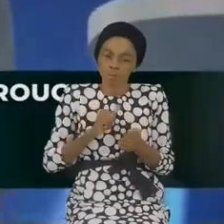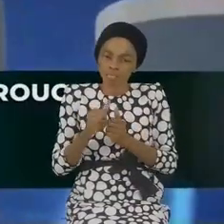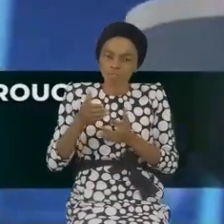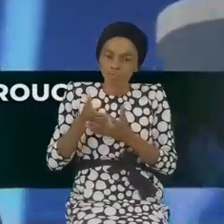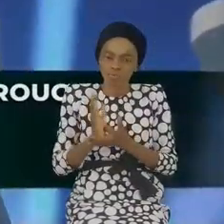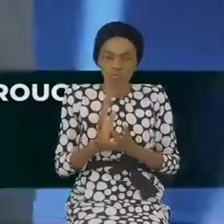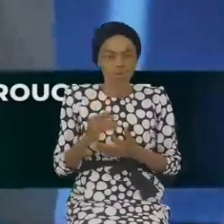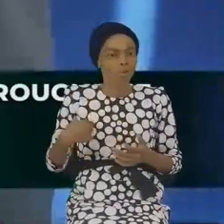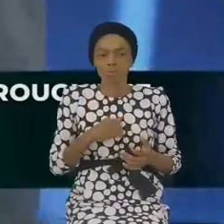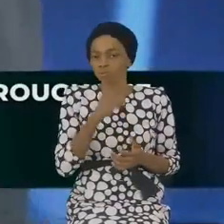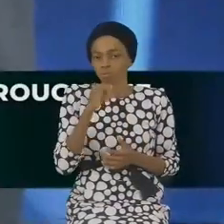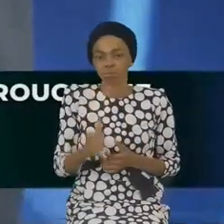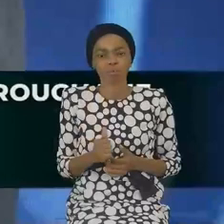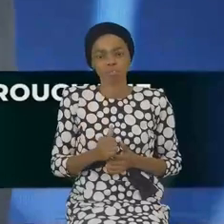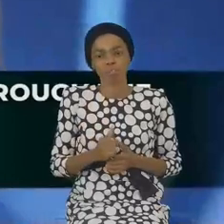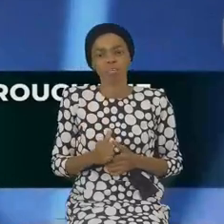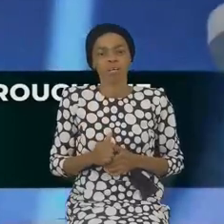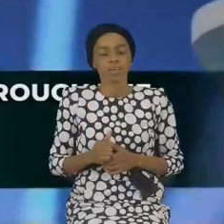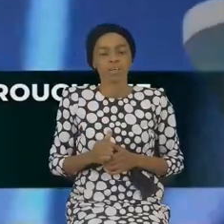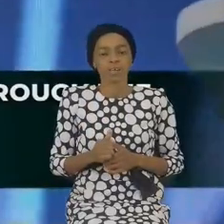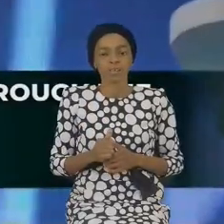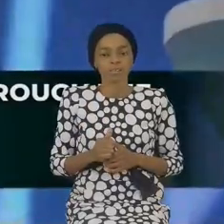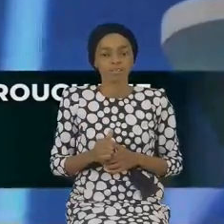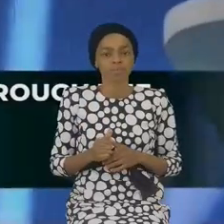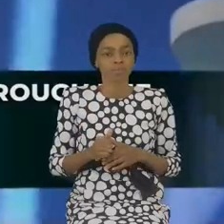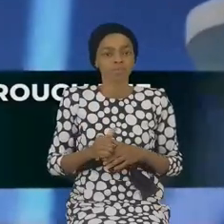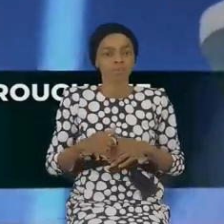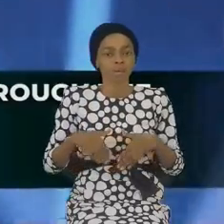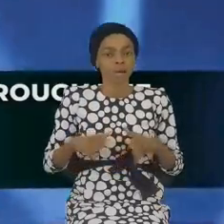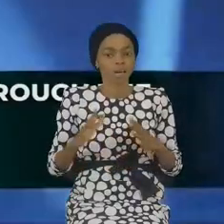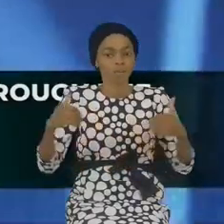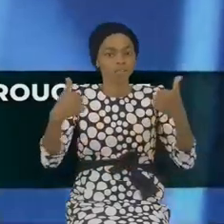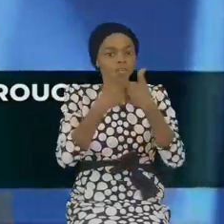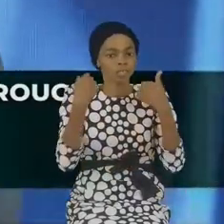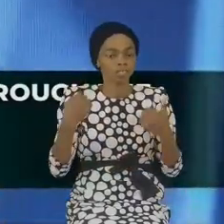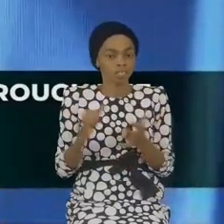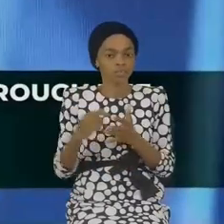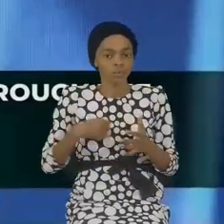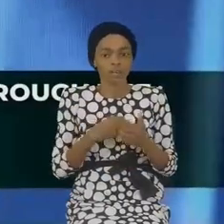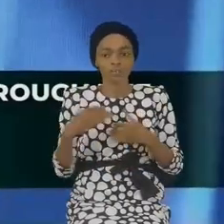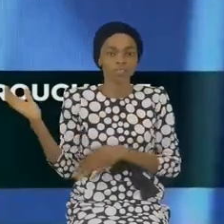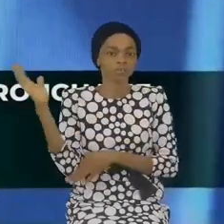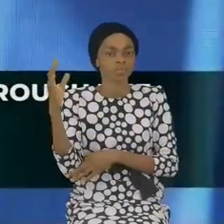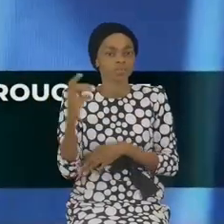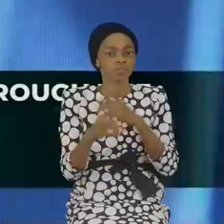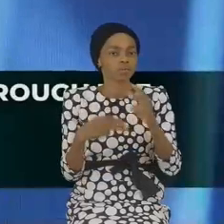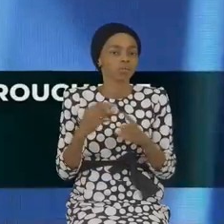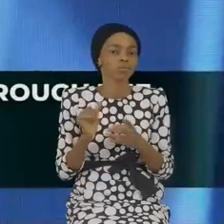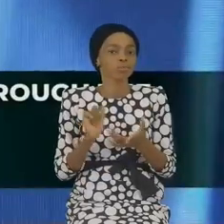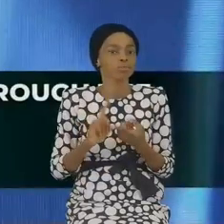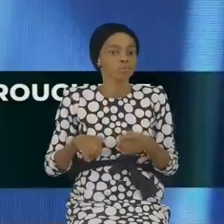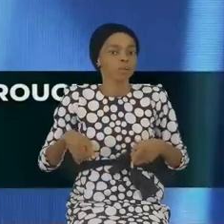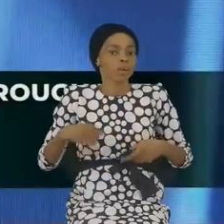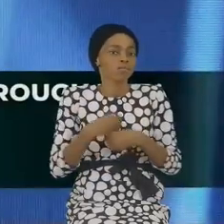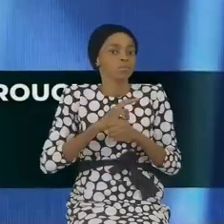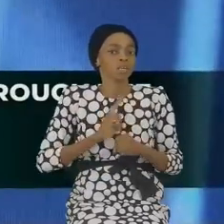devons pas faire des défis que nous avons dans ce désert du monde pour nous amener à nous asseoir, pour que